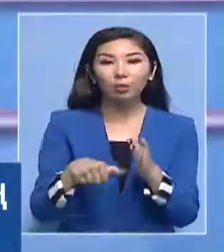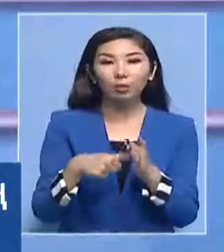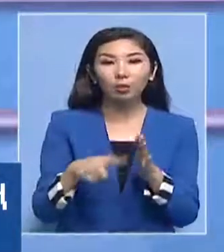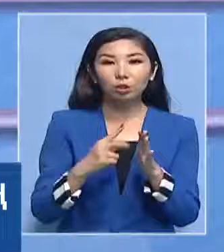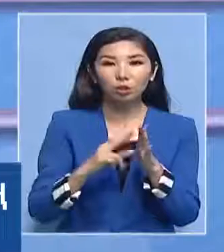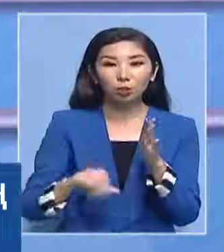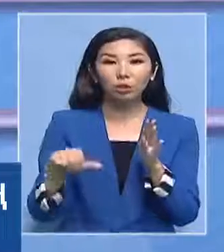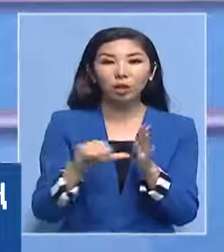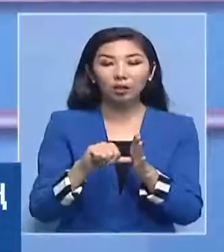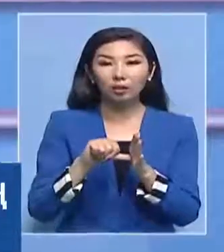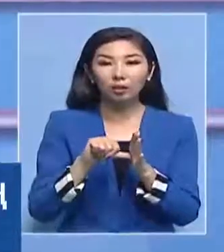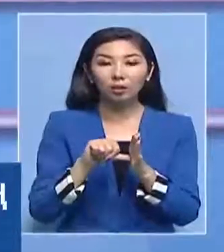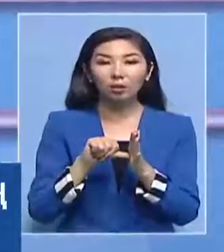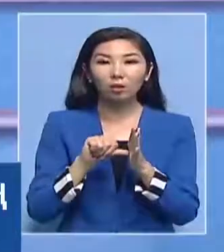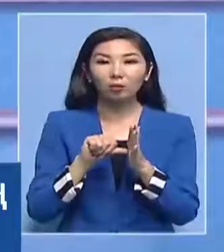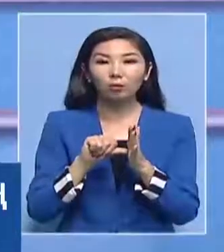376-ға жуығы